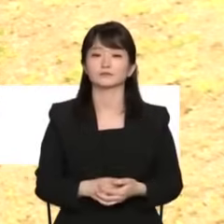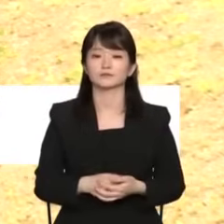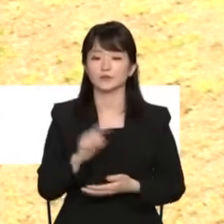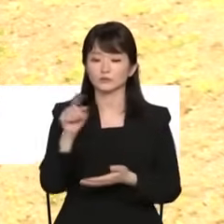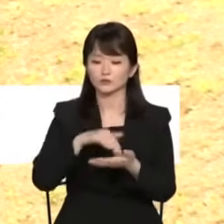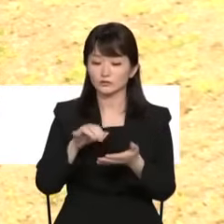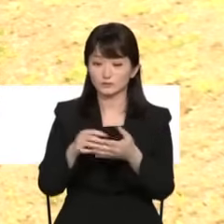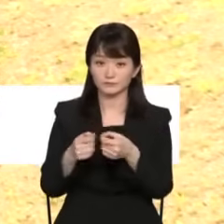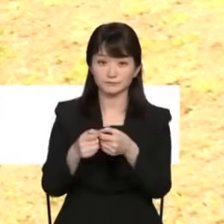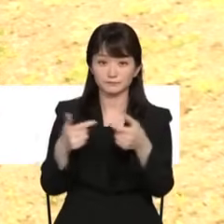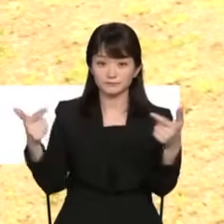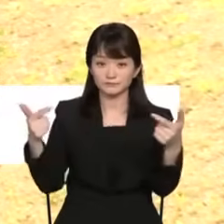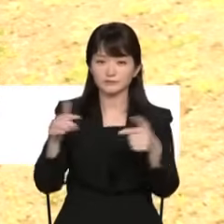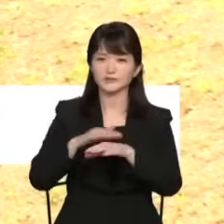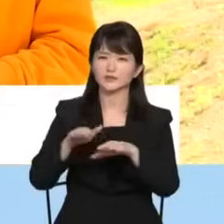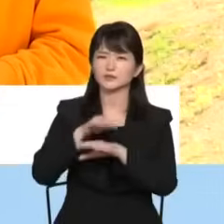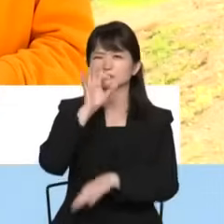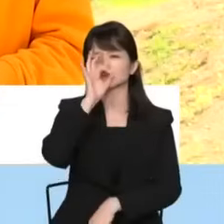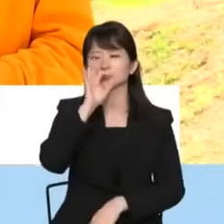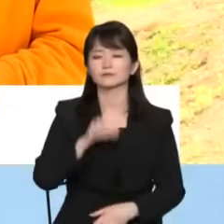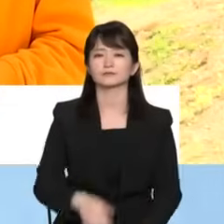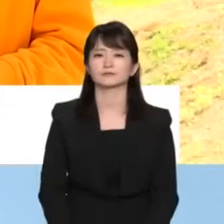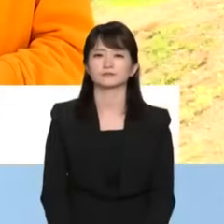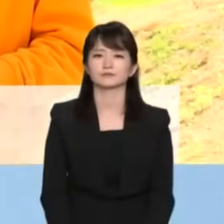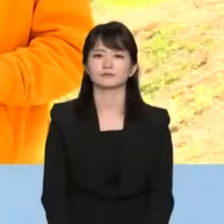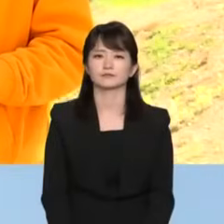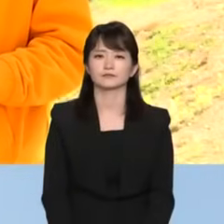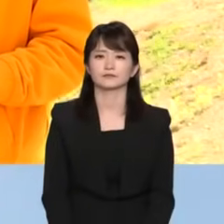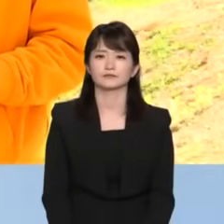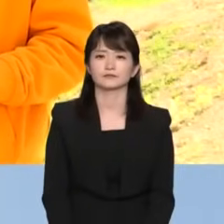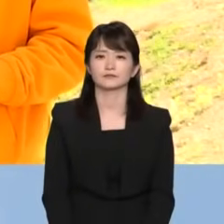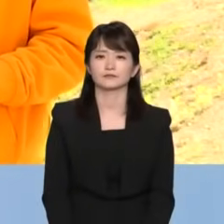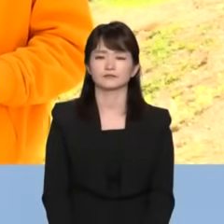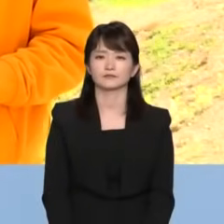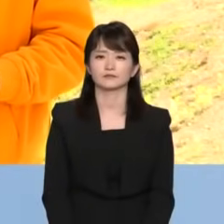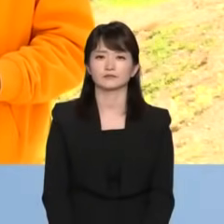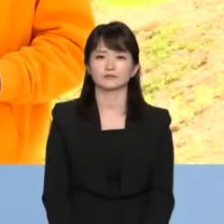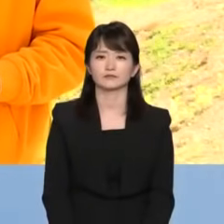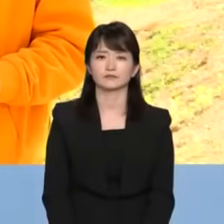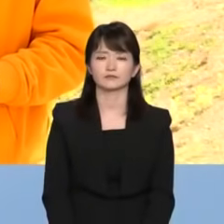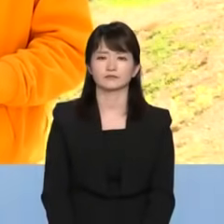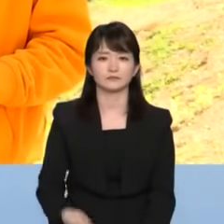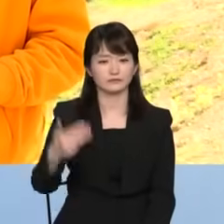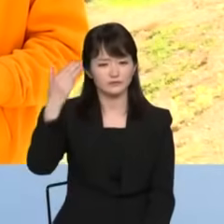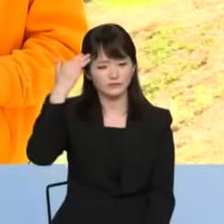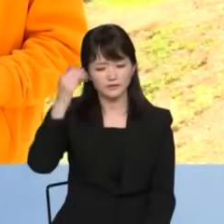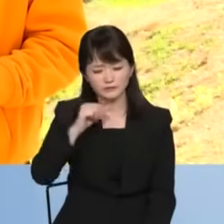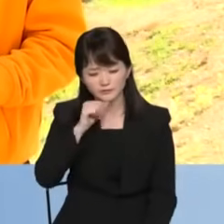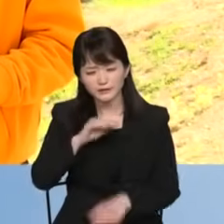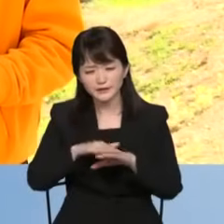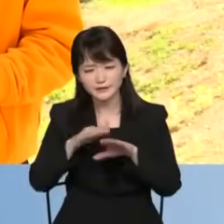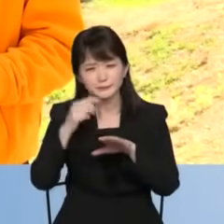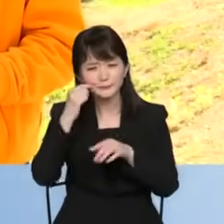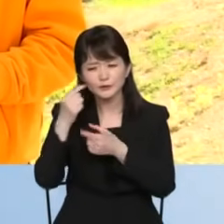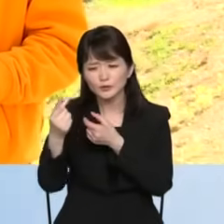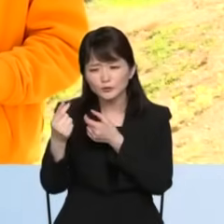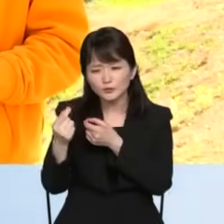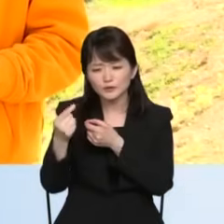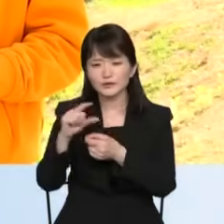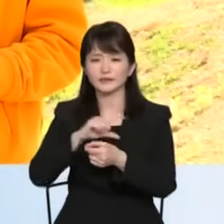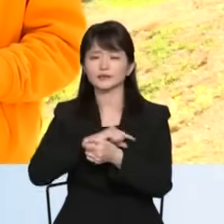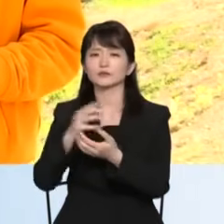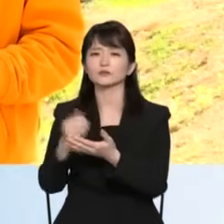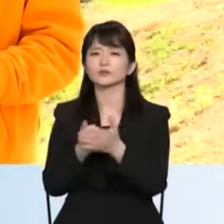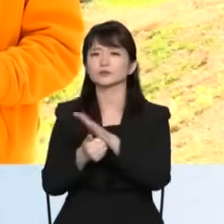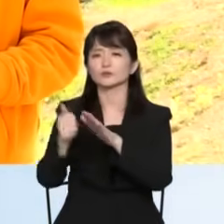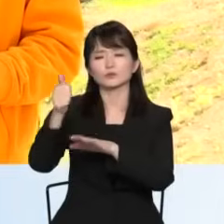아무리 숫자가 늘어도 해결되지 않을 겁니다. 네. 철학의 빈곤을 해결하지 못하면 보수라는 이름으로 선거에서 이길 수 있는